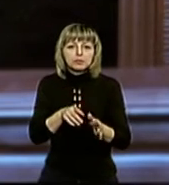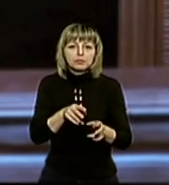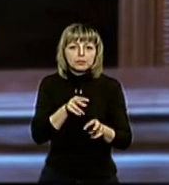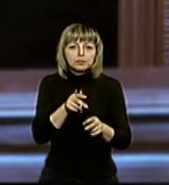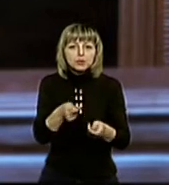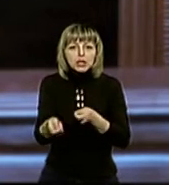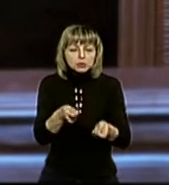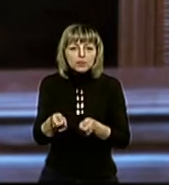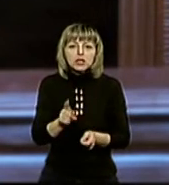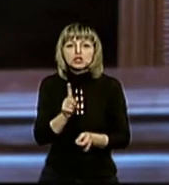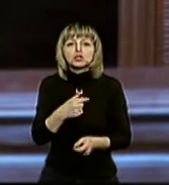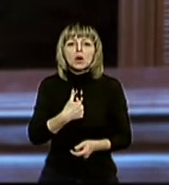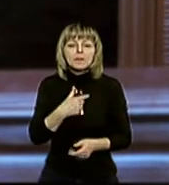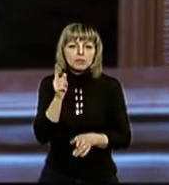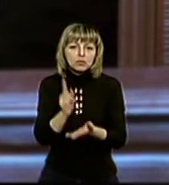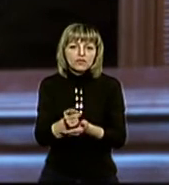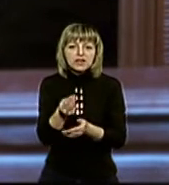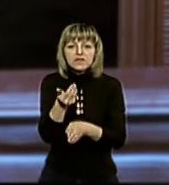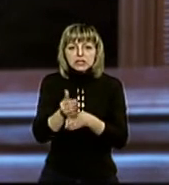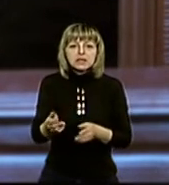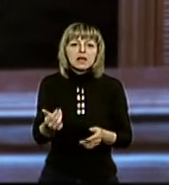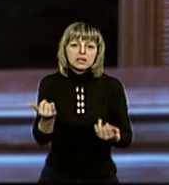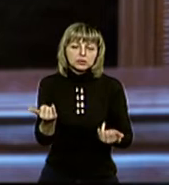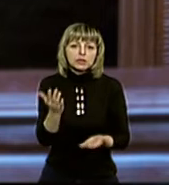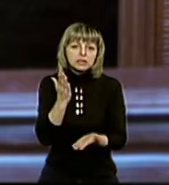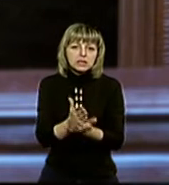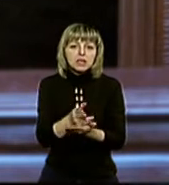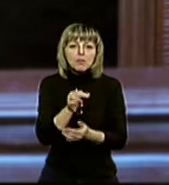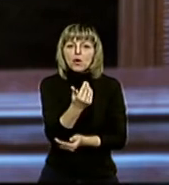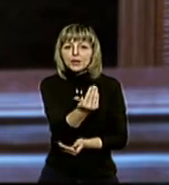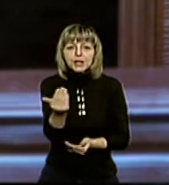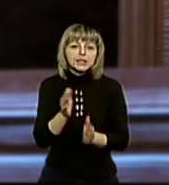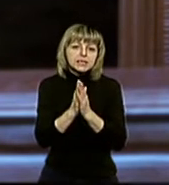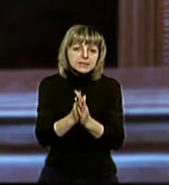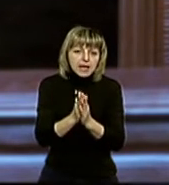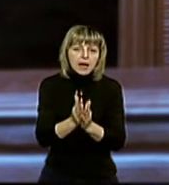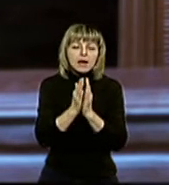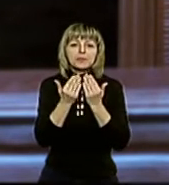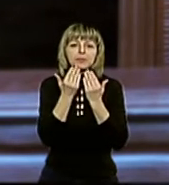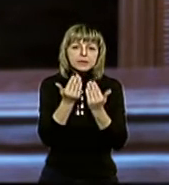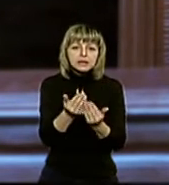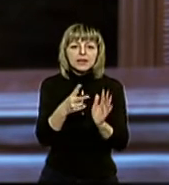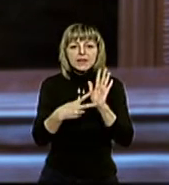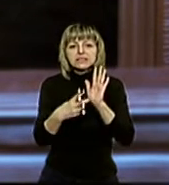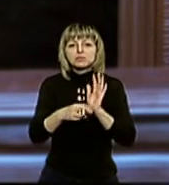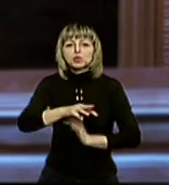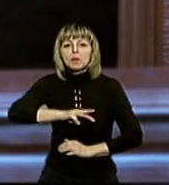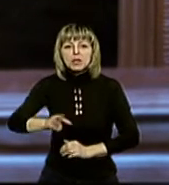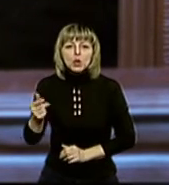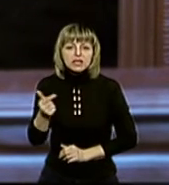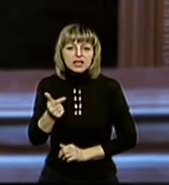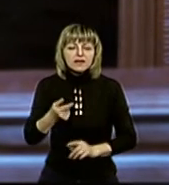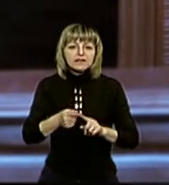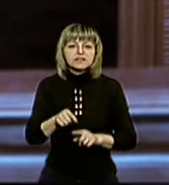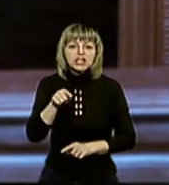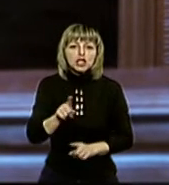ми повинні фінансувати, і назбирали на сьогоднішній день по їхніх запитах потреб на 700 мільйонів гривень. Це